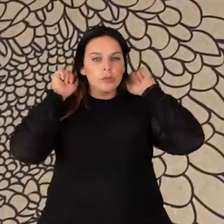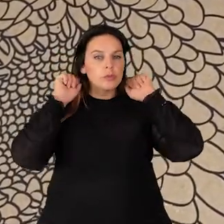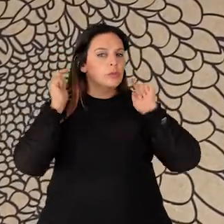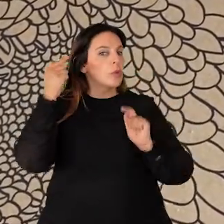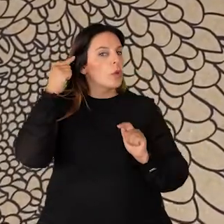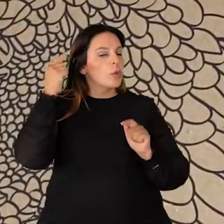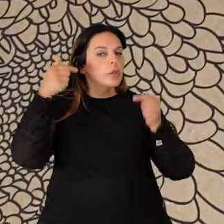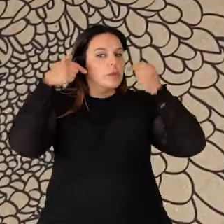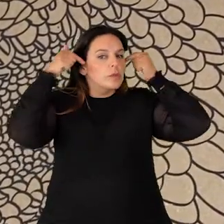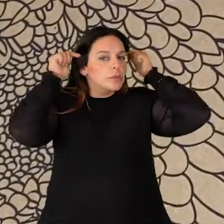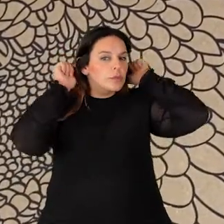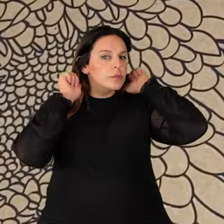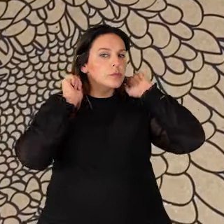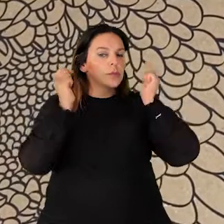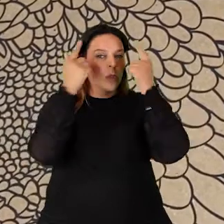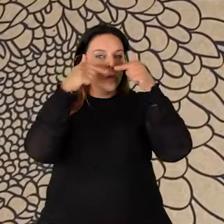okularów